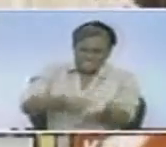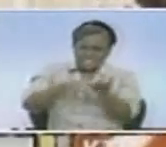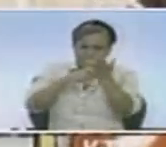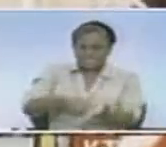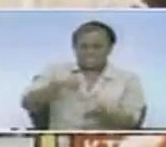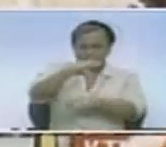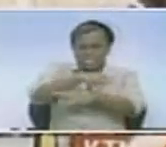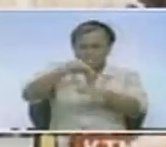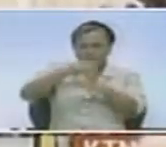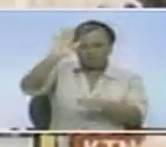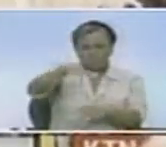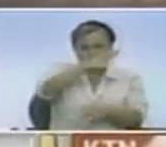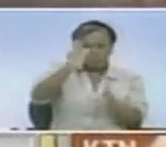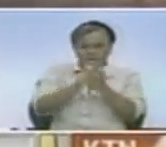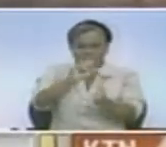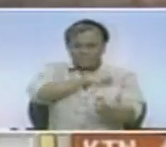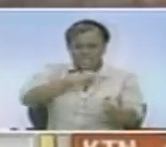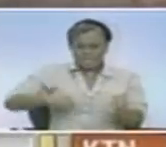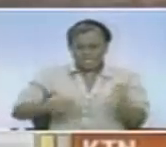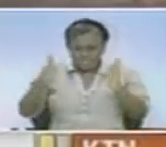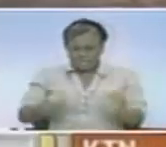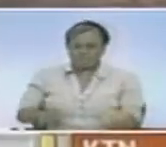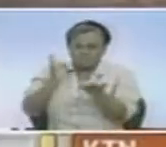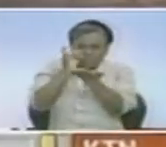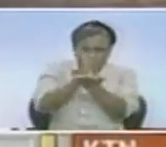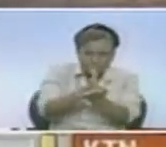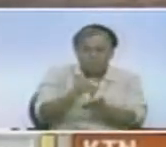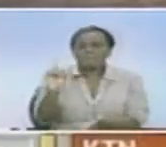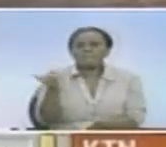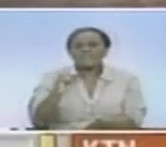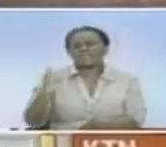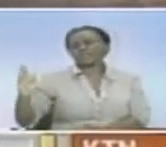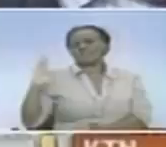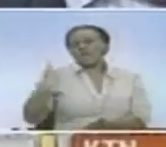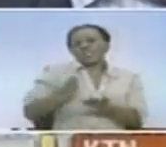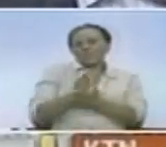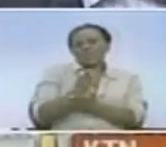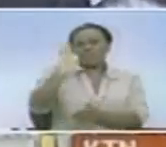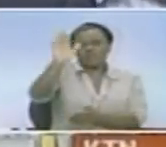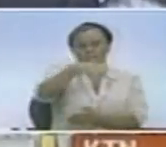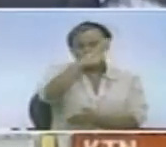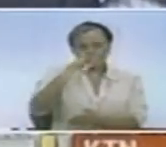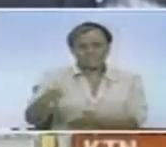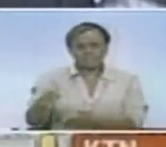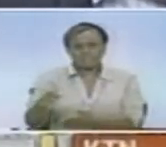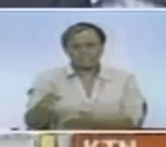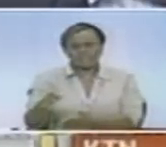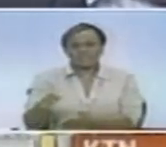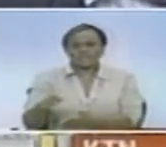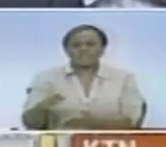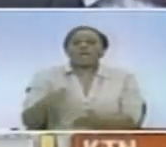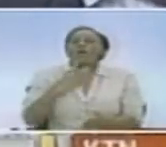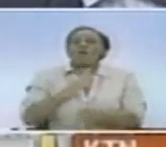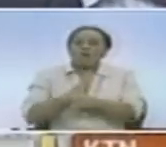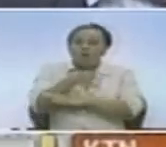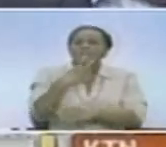taifa na lile la seneti kumuondoa Joseph Ole Lenku kupitia mjadala bungeni. 100 Kenyans, over 200 Kenyans